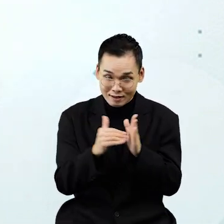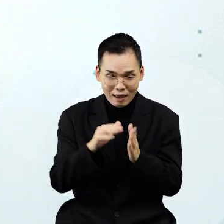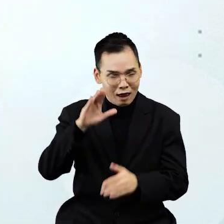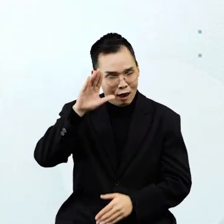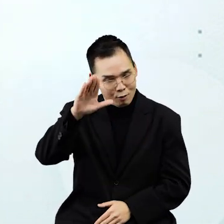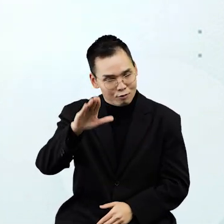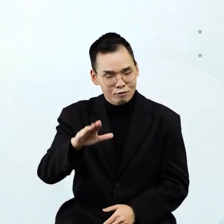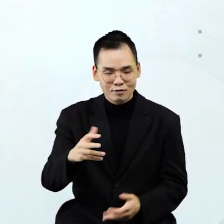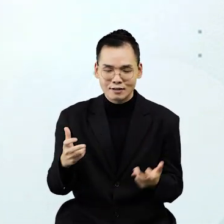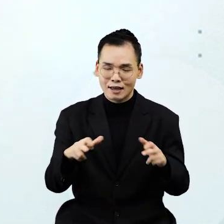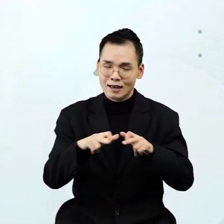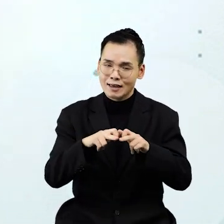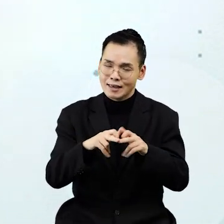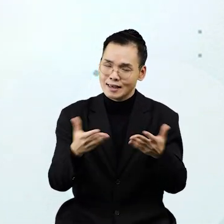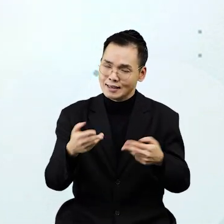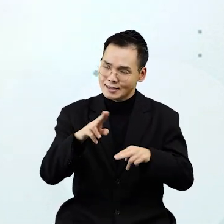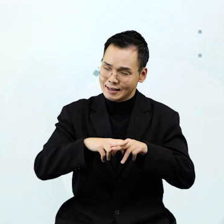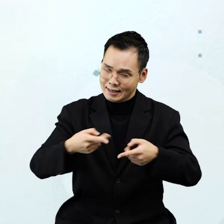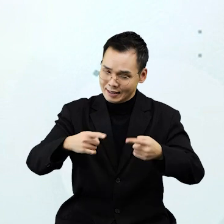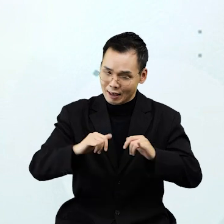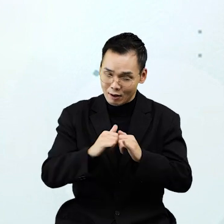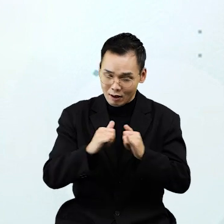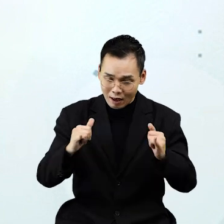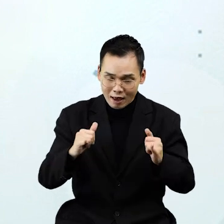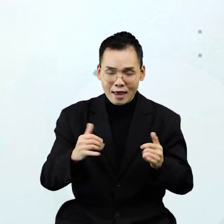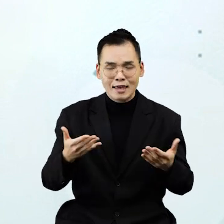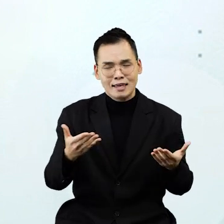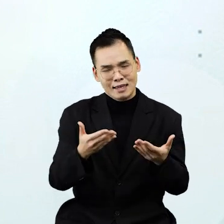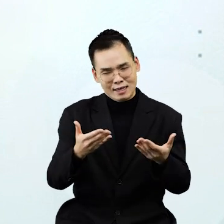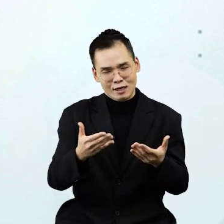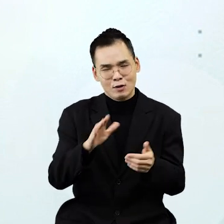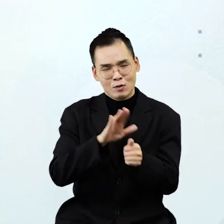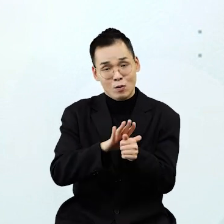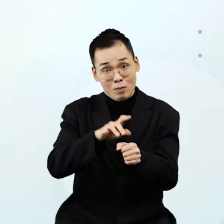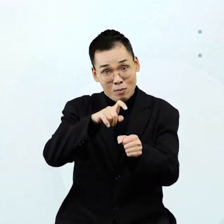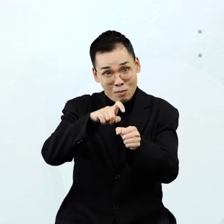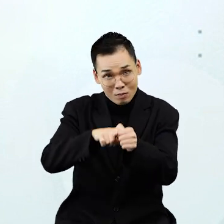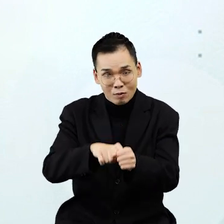앞으로도 장애인 일자리 사업 참여자의 올바르고 안전한 직무